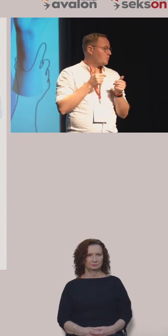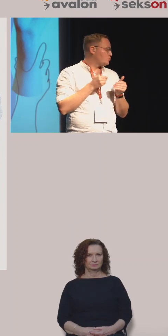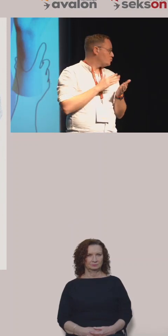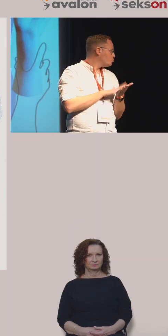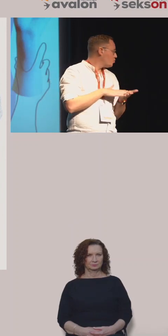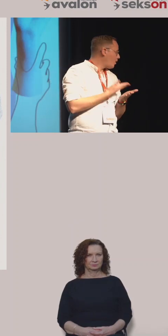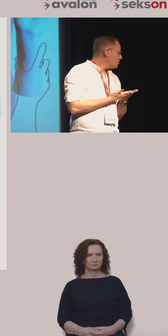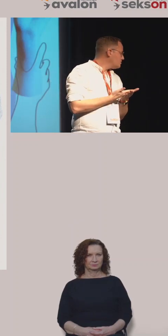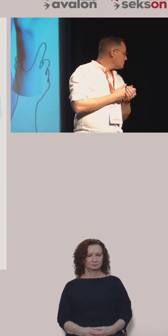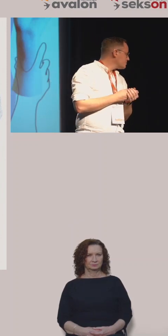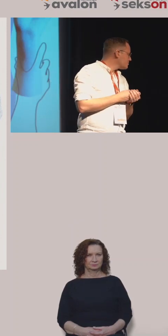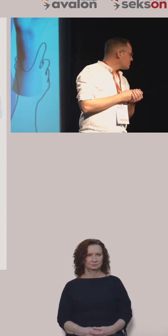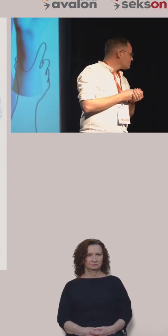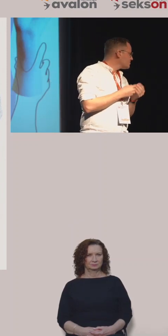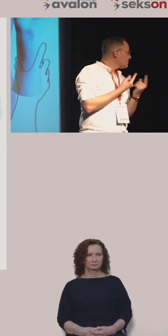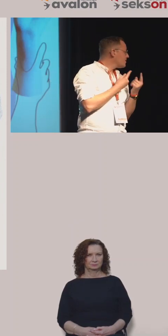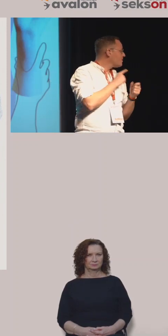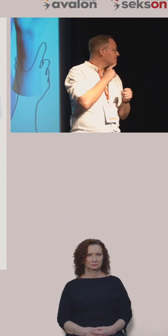Przykład takiej sytuacji.